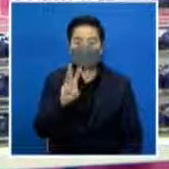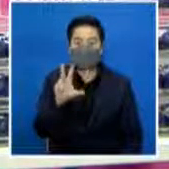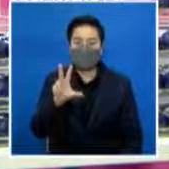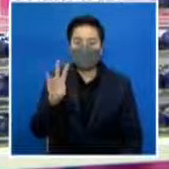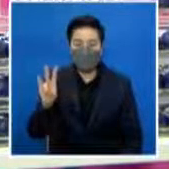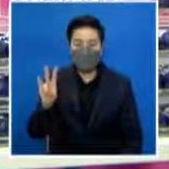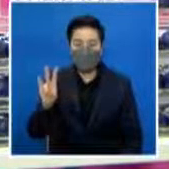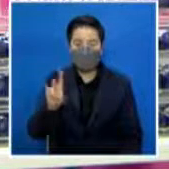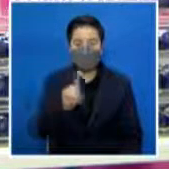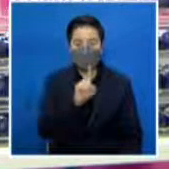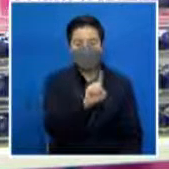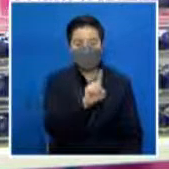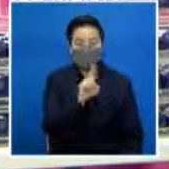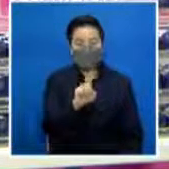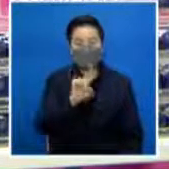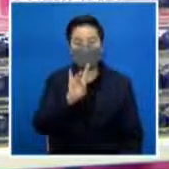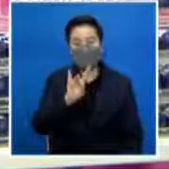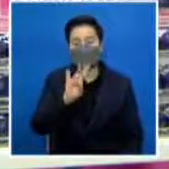1187637